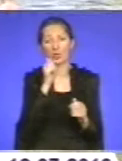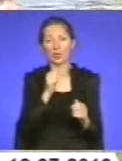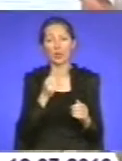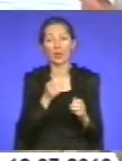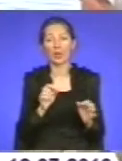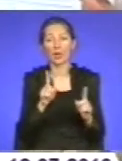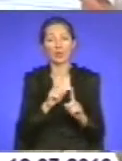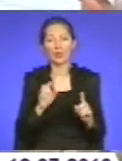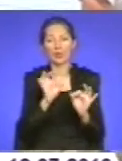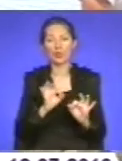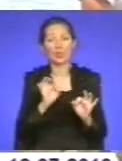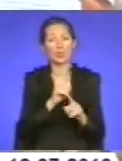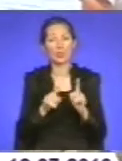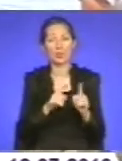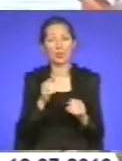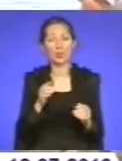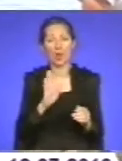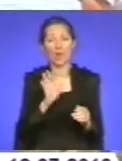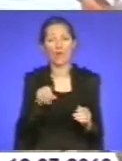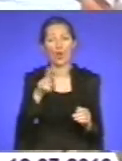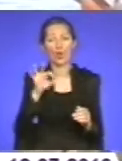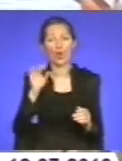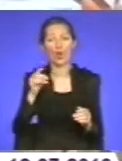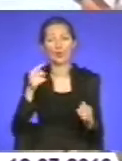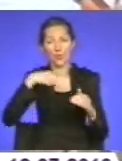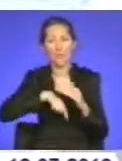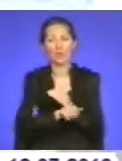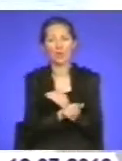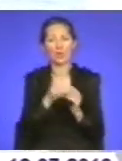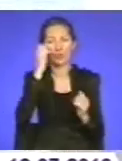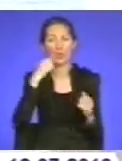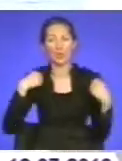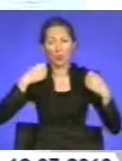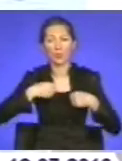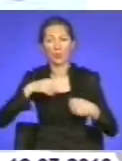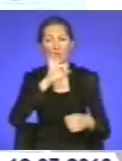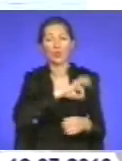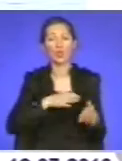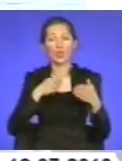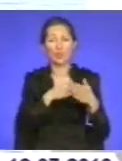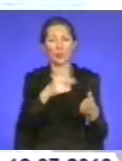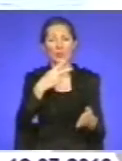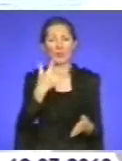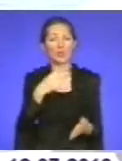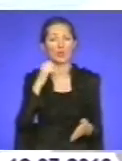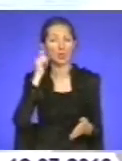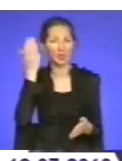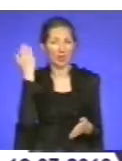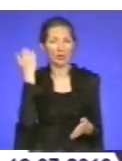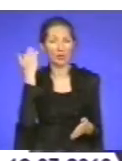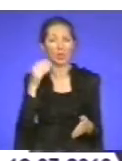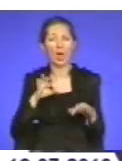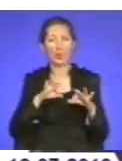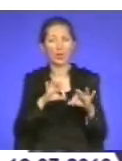змінилося. Водолази далі пірнають у старих костюмах, користуються човнами 25-річної давності, а про транспорт і